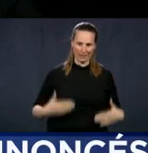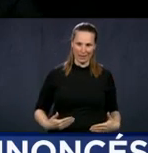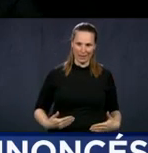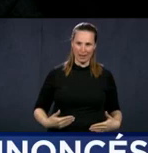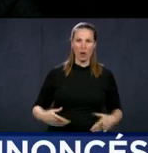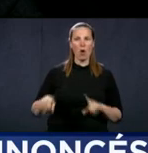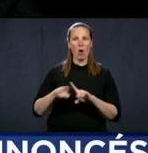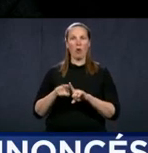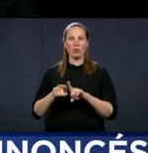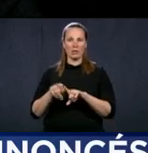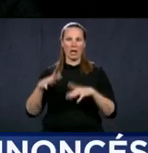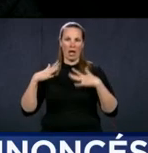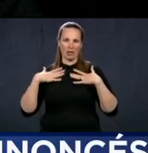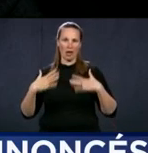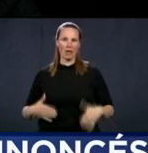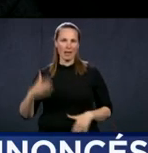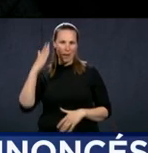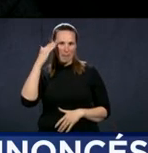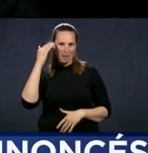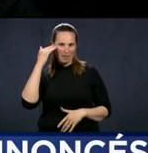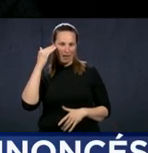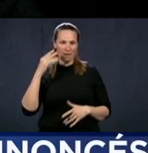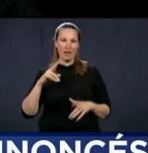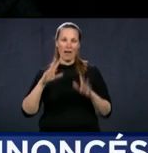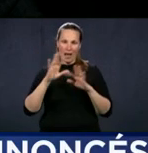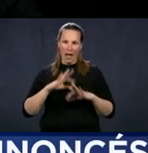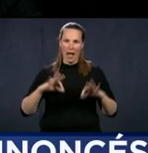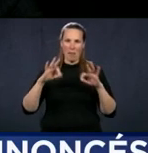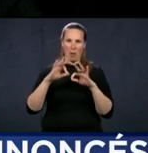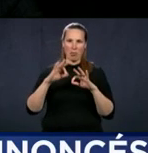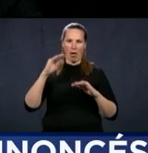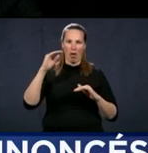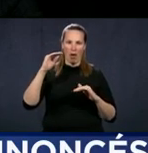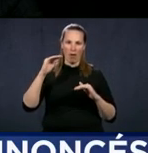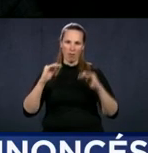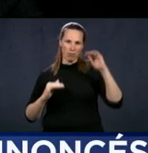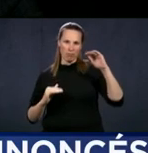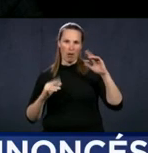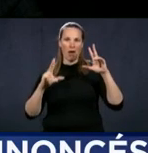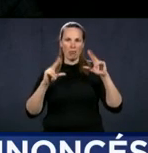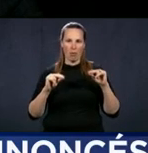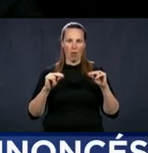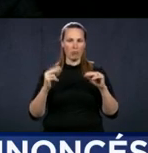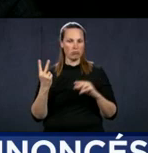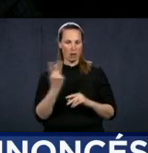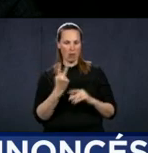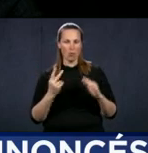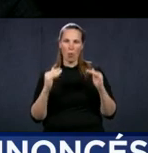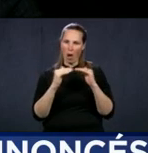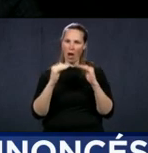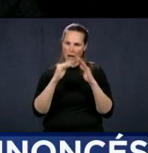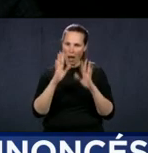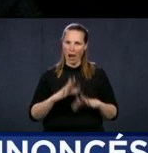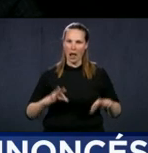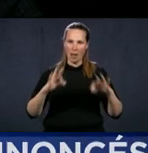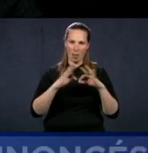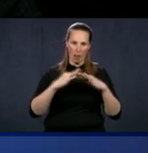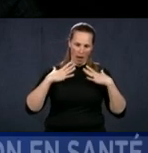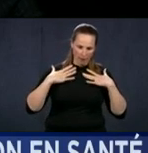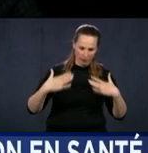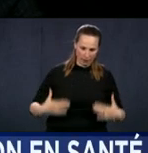santé mentale. Et on ne doit pas faire l'erreur de négliger l'une au profit de l'autre. La santé mentale, la santé physique, ça va